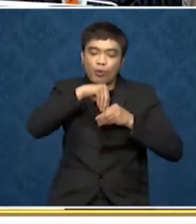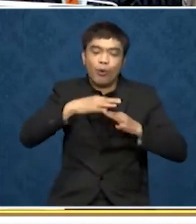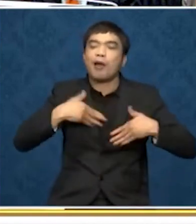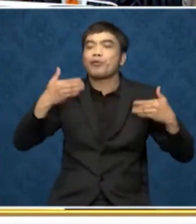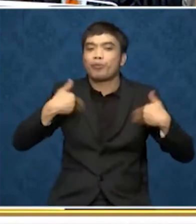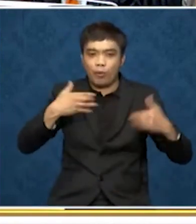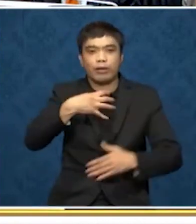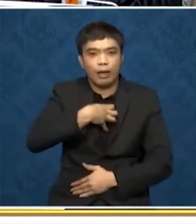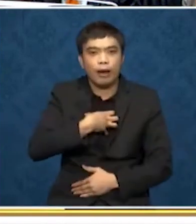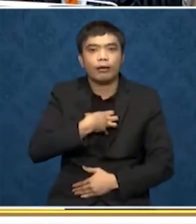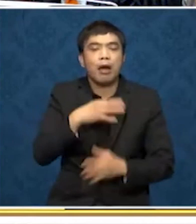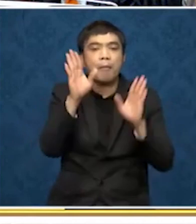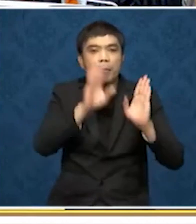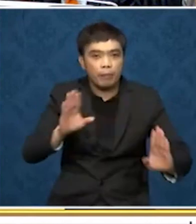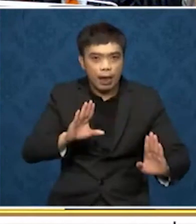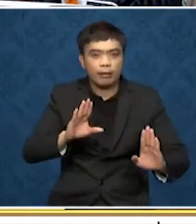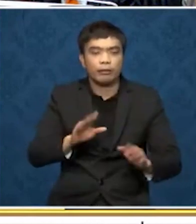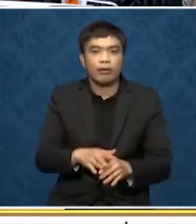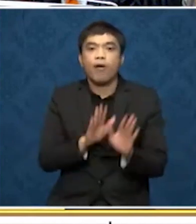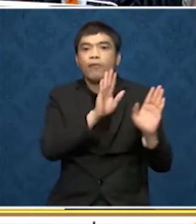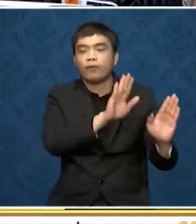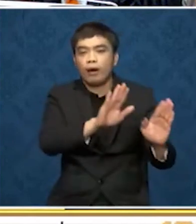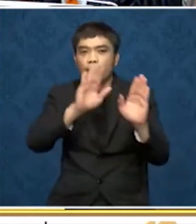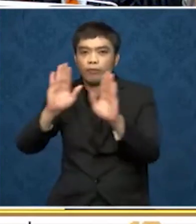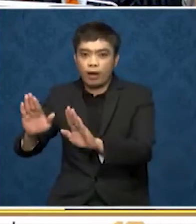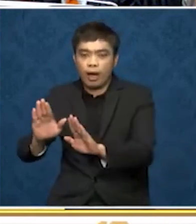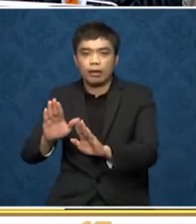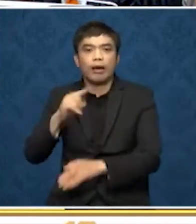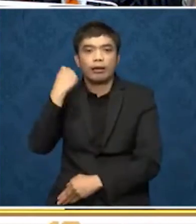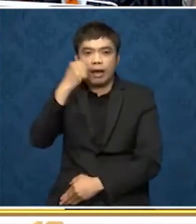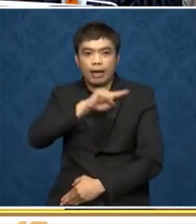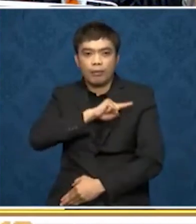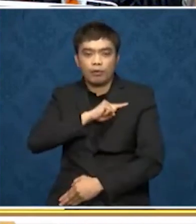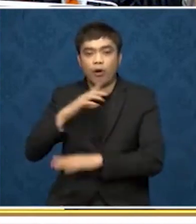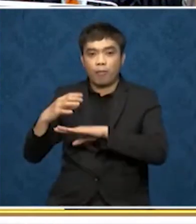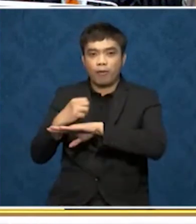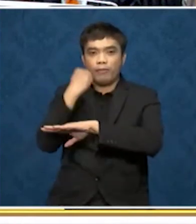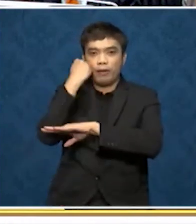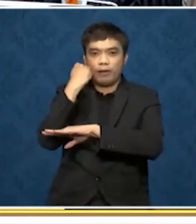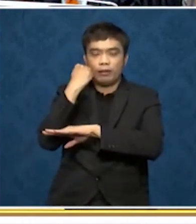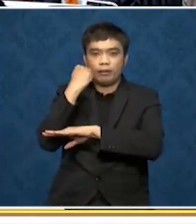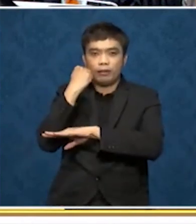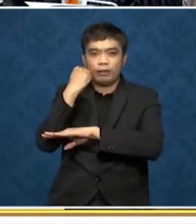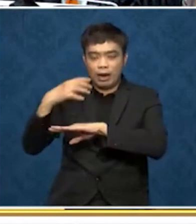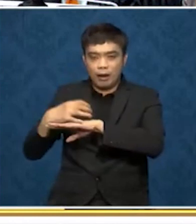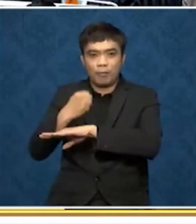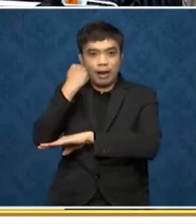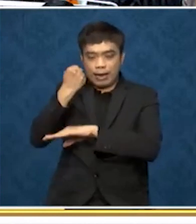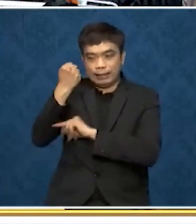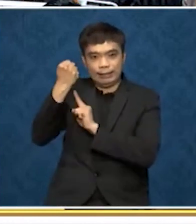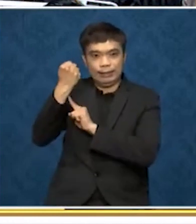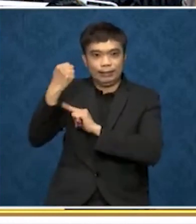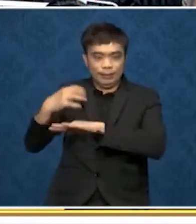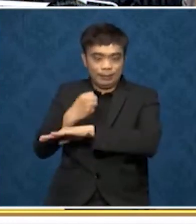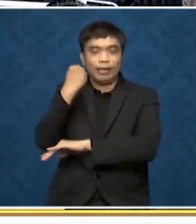คะแล้วก็อยากจะฝากค่ะถึงผู้ที่มีอำนาจถืออำนาจรัฐเอาไว้นะ